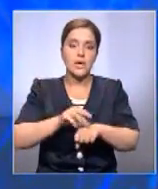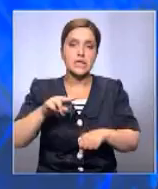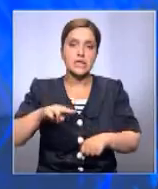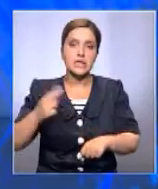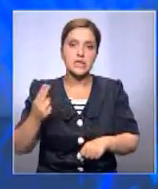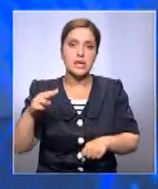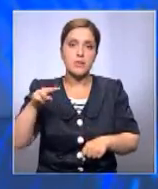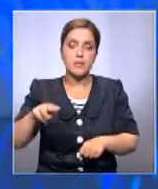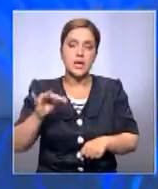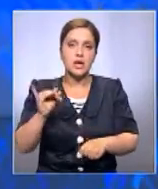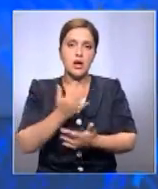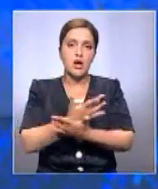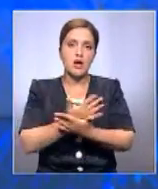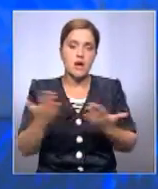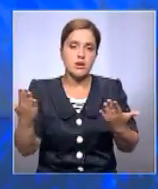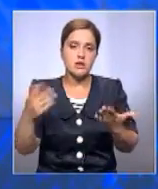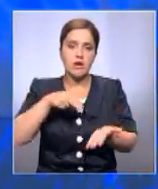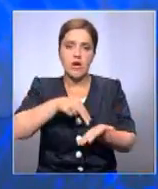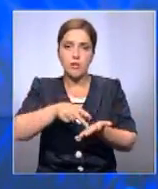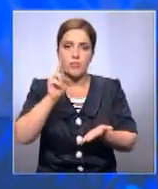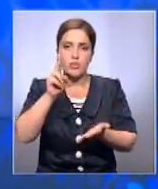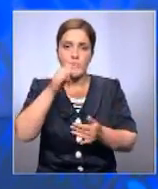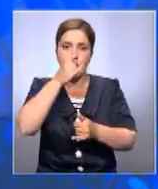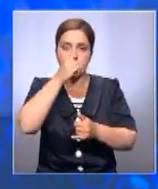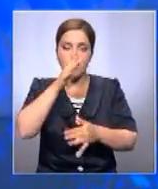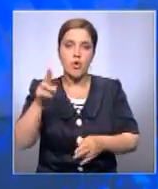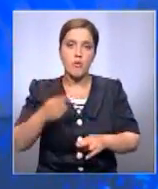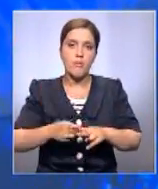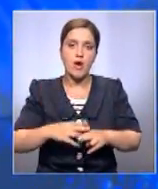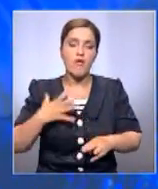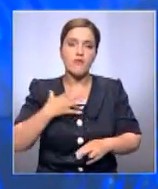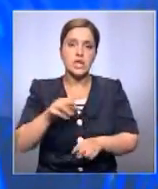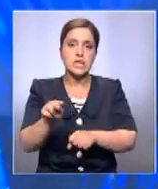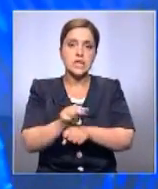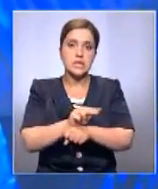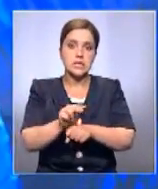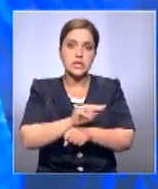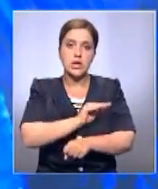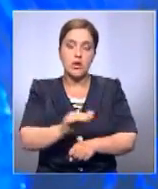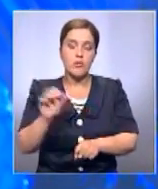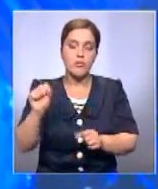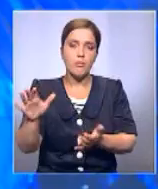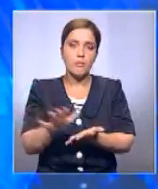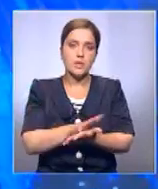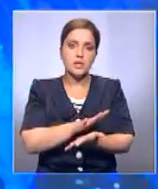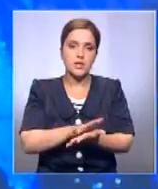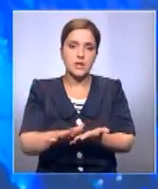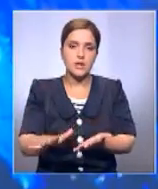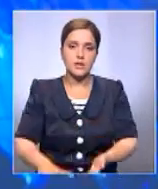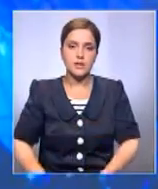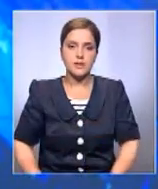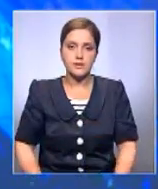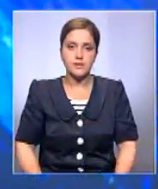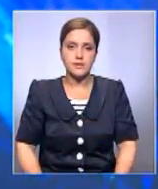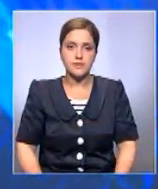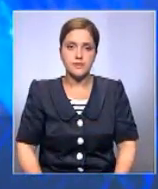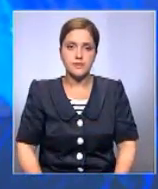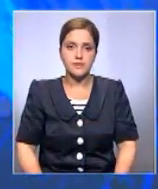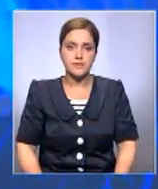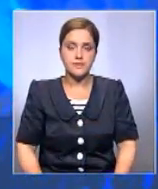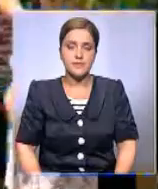и врожденными патологиями опорно-двигательного аппарата. Что очень важно, лечиться малыши будут абсолютно бесплатно.